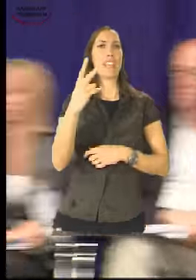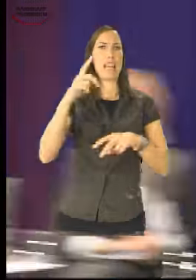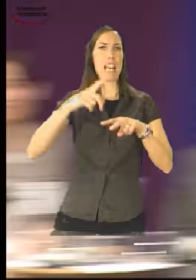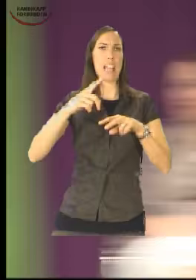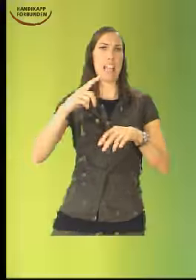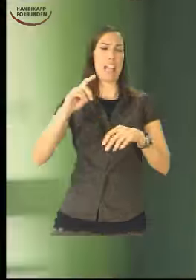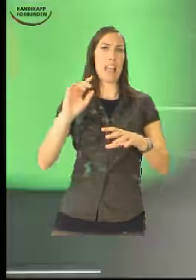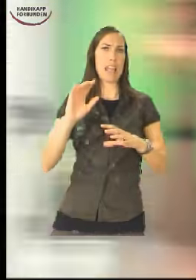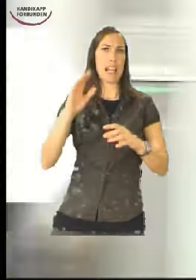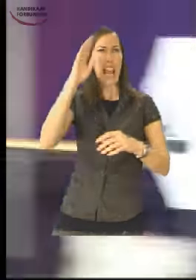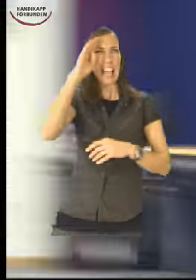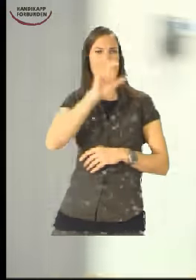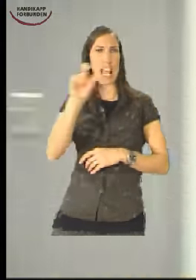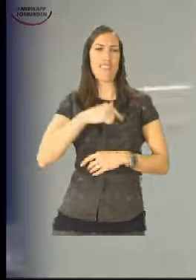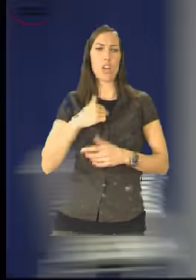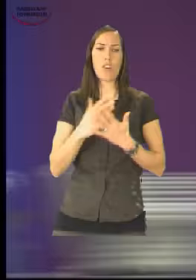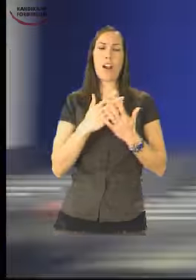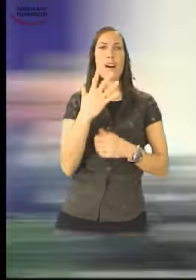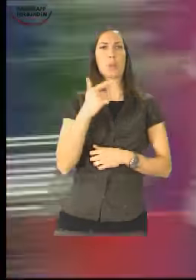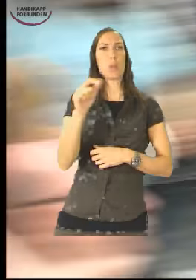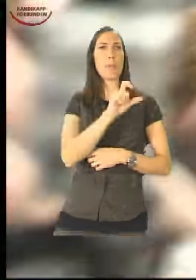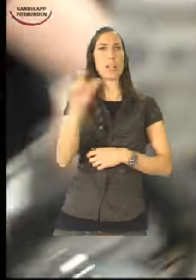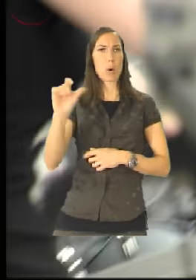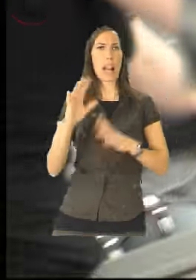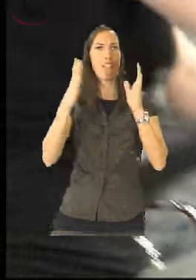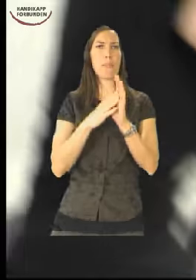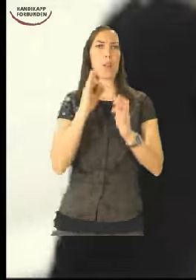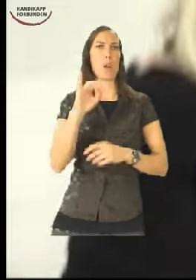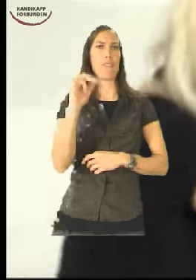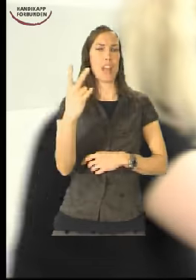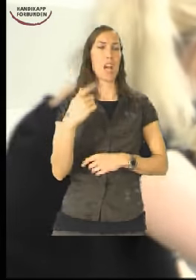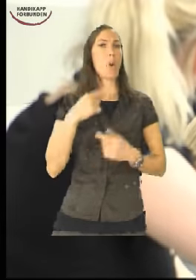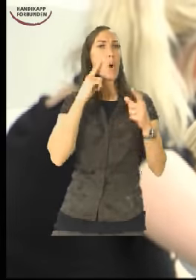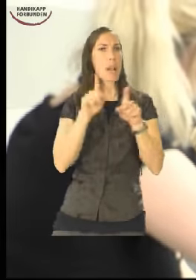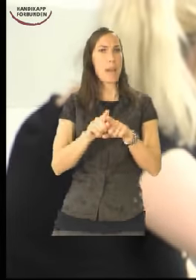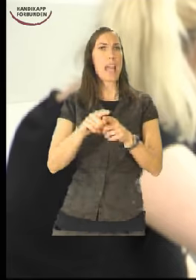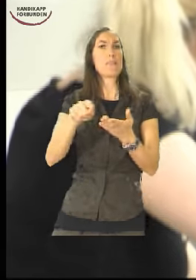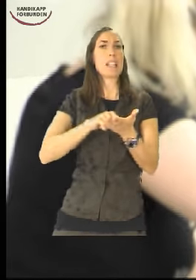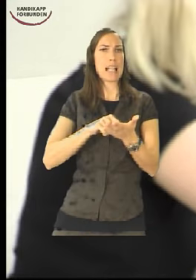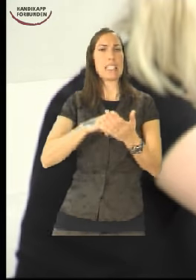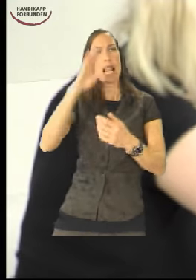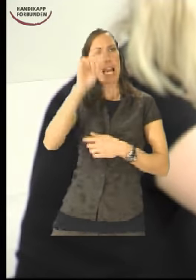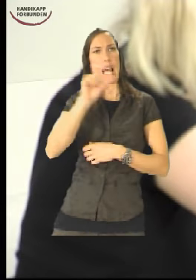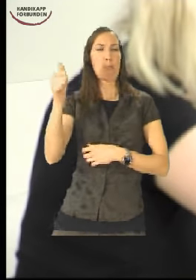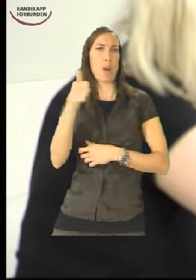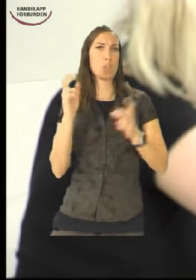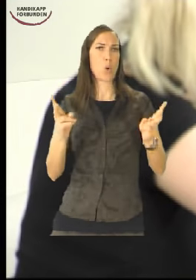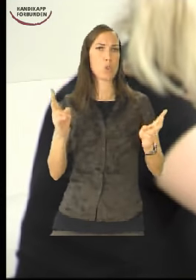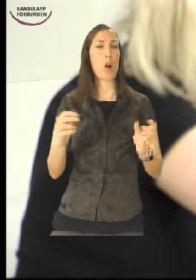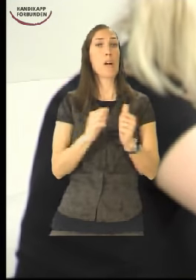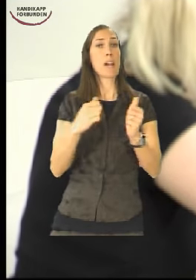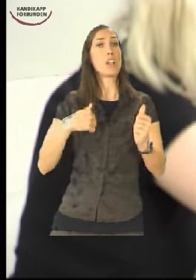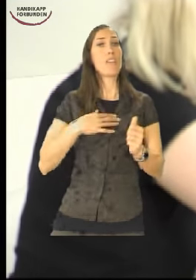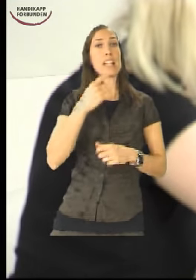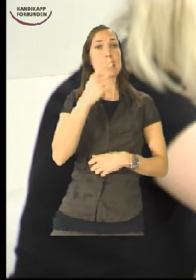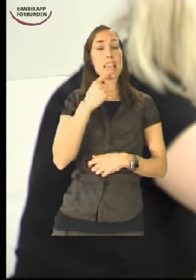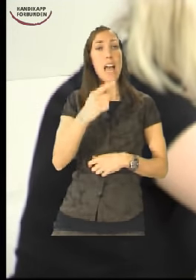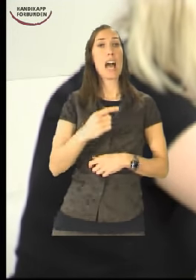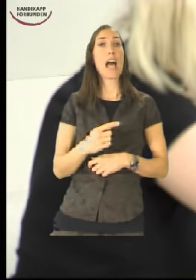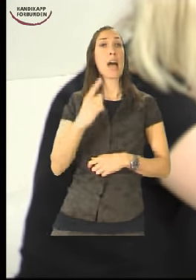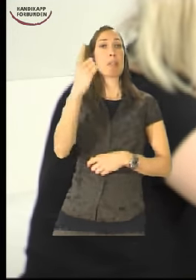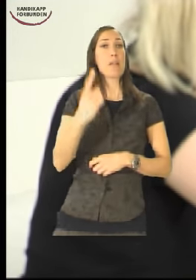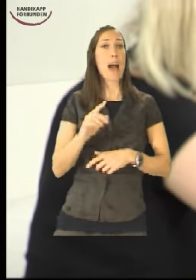lever med HIV. Så där håller jag med om att specialistläkare behövs där också. Men egentligen så tänkte jag säga att primärvården